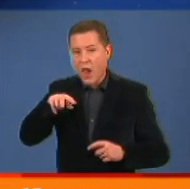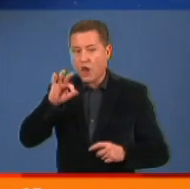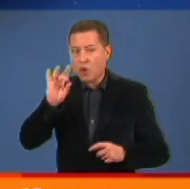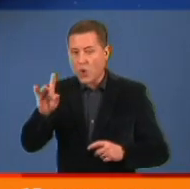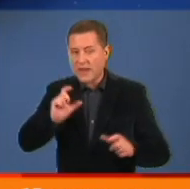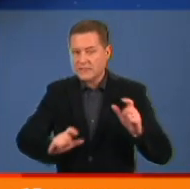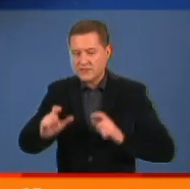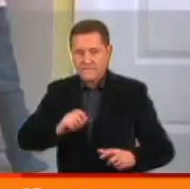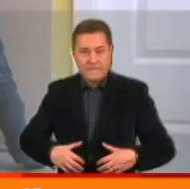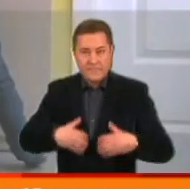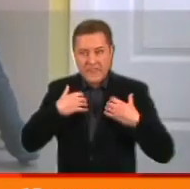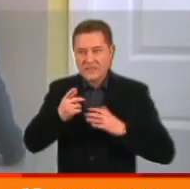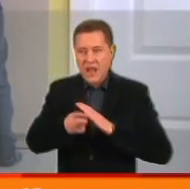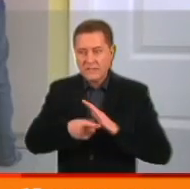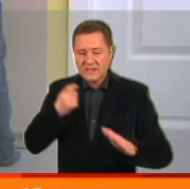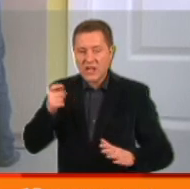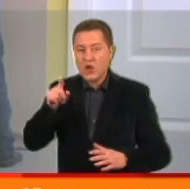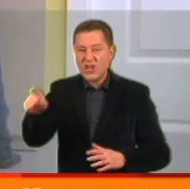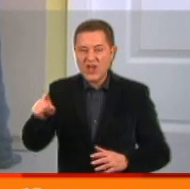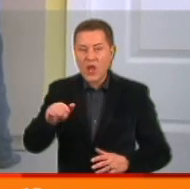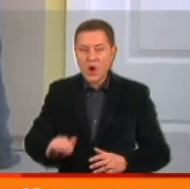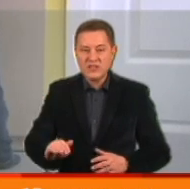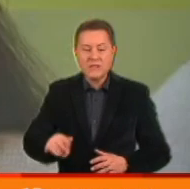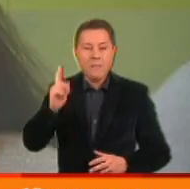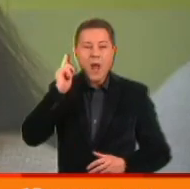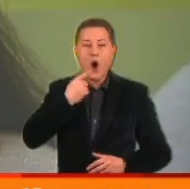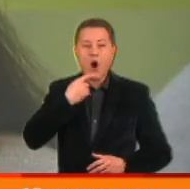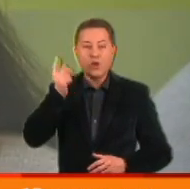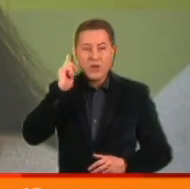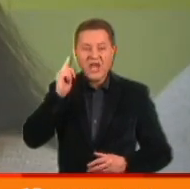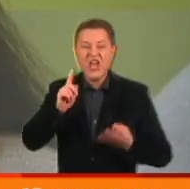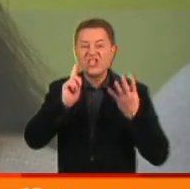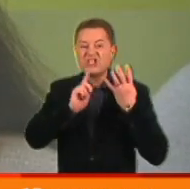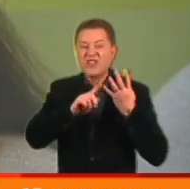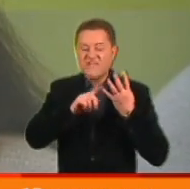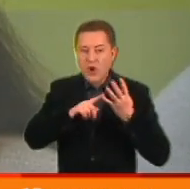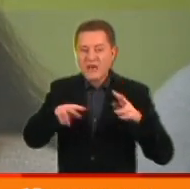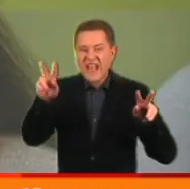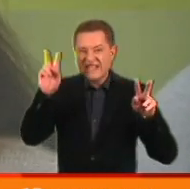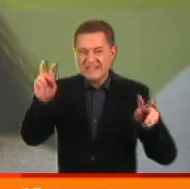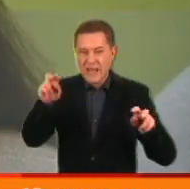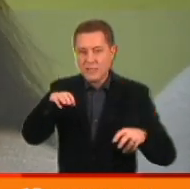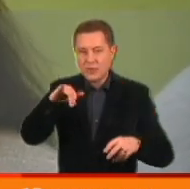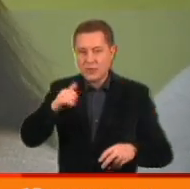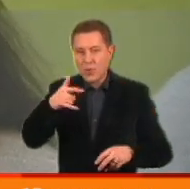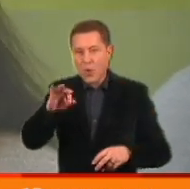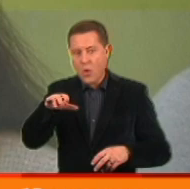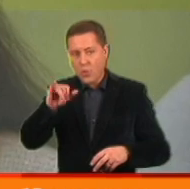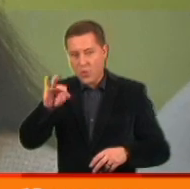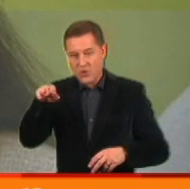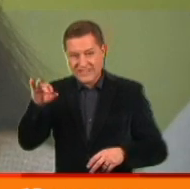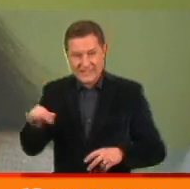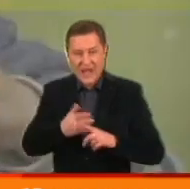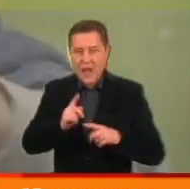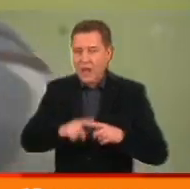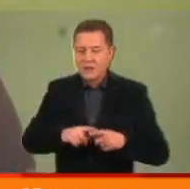Лор-інституті. Із жахом дізнається, її Остап глухий. Четверта степень тугоухості, і то написала четверта-п'ята степень, це